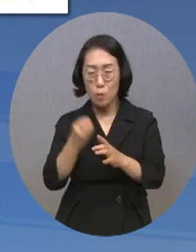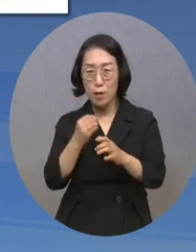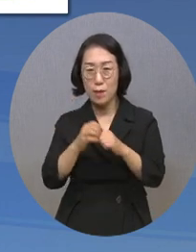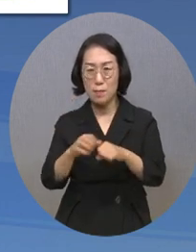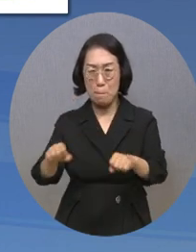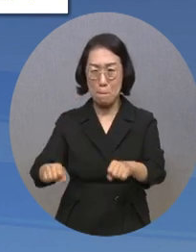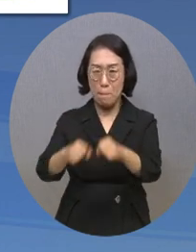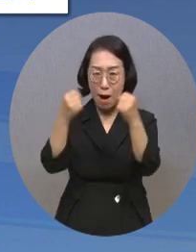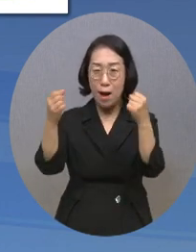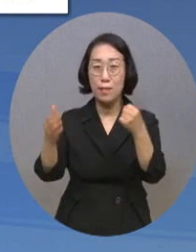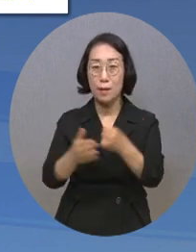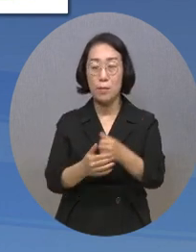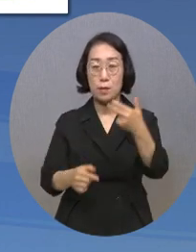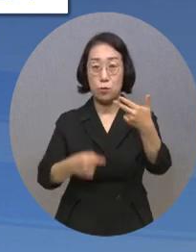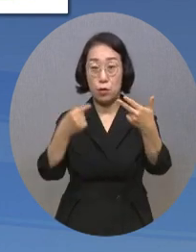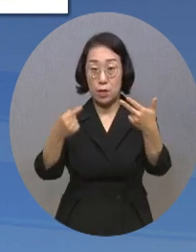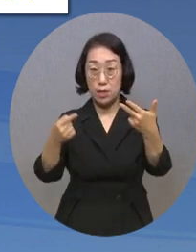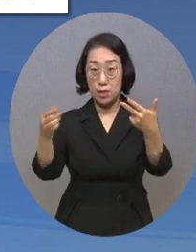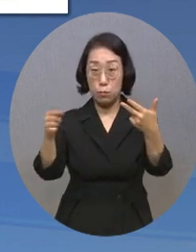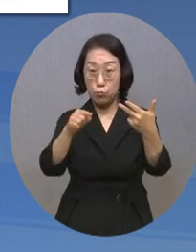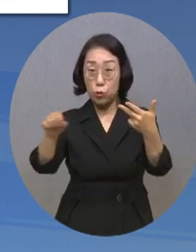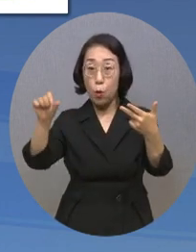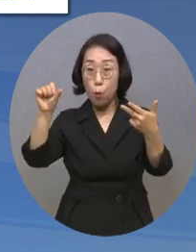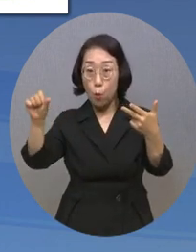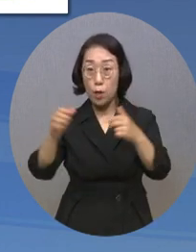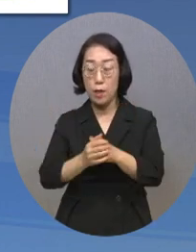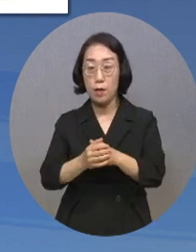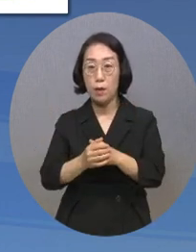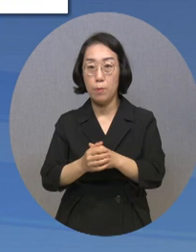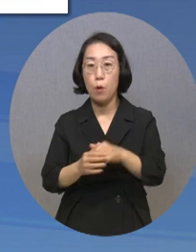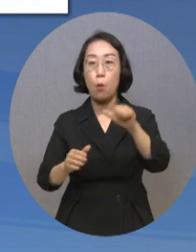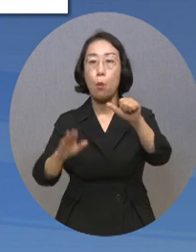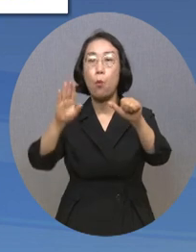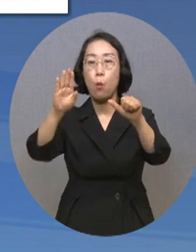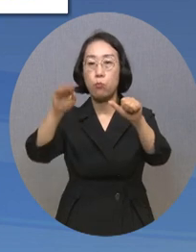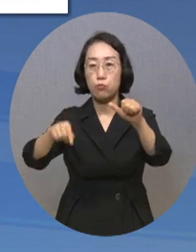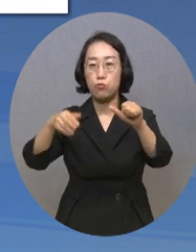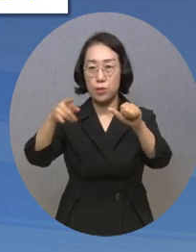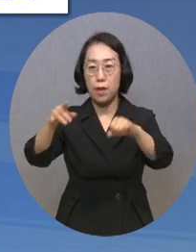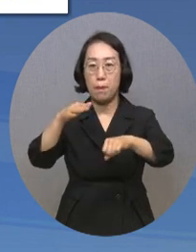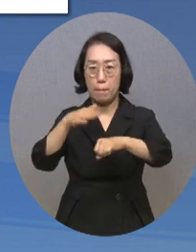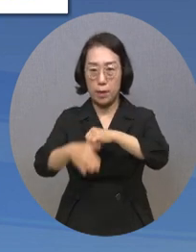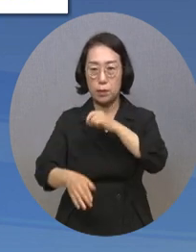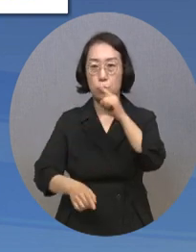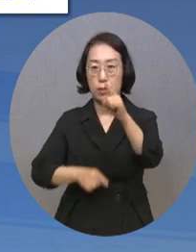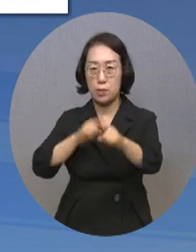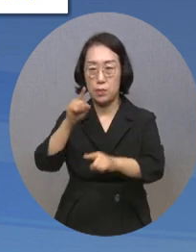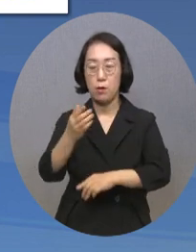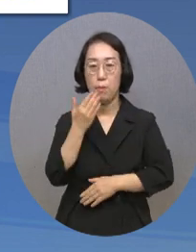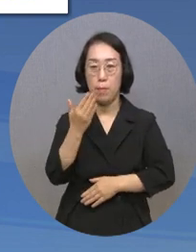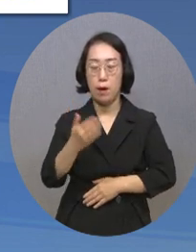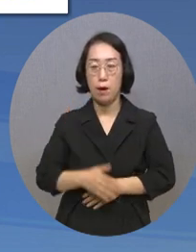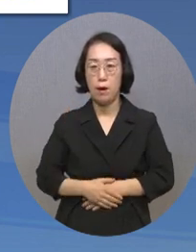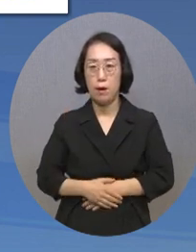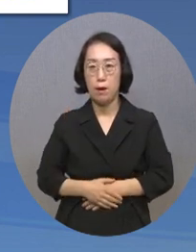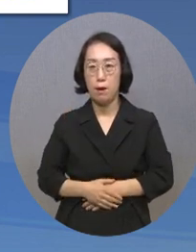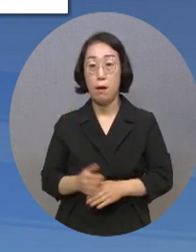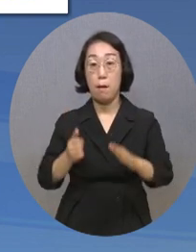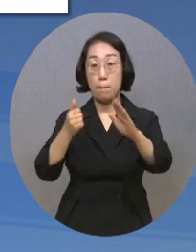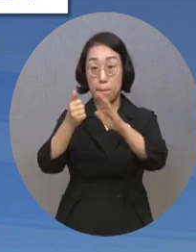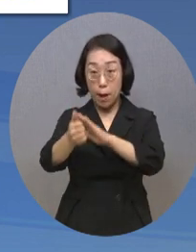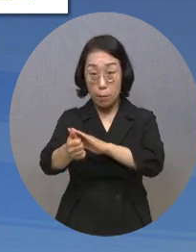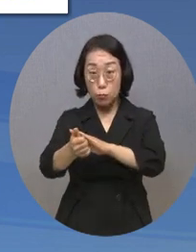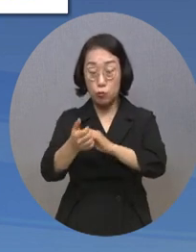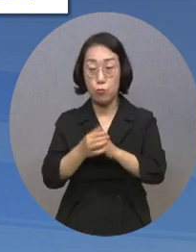보고 7월 1일부터 5일에는 출생연도 끝자리에 따라 5부제로 진행됩니다. 방문 신청은